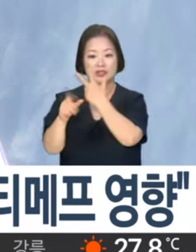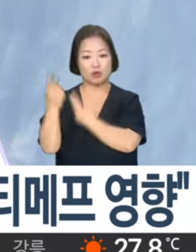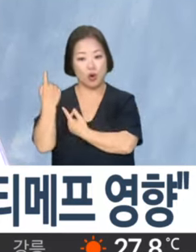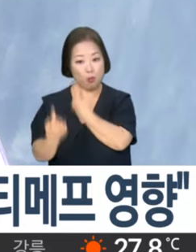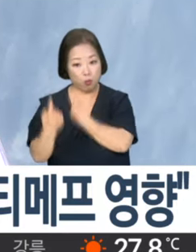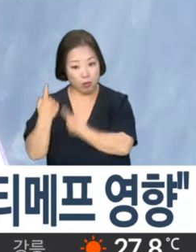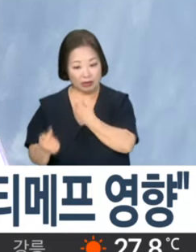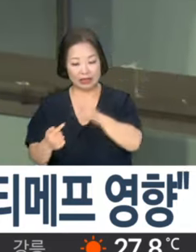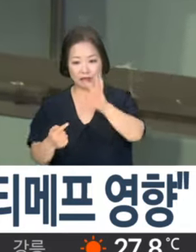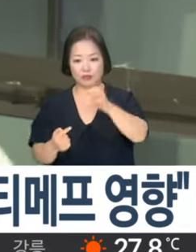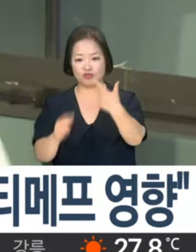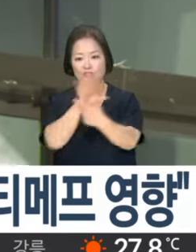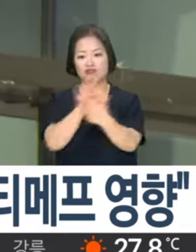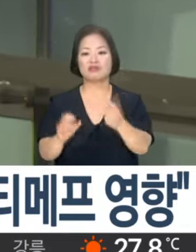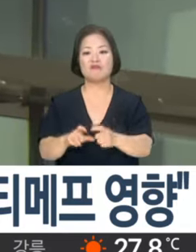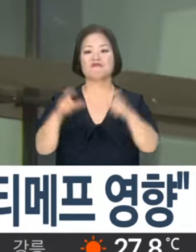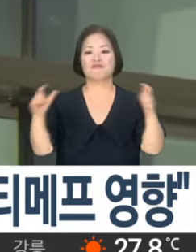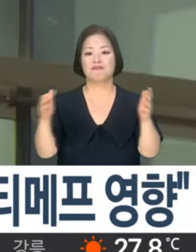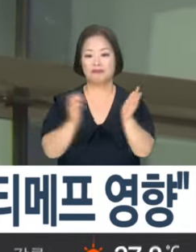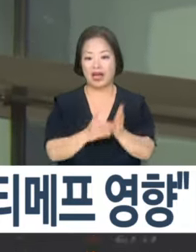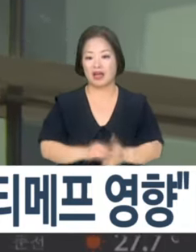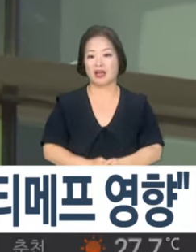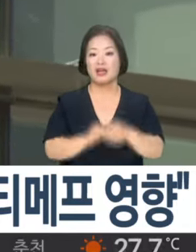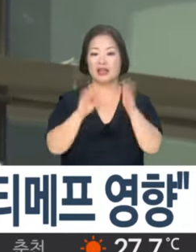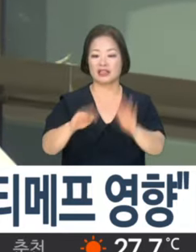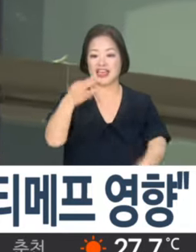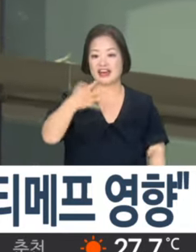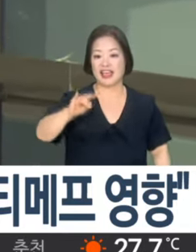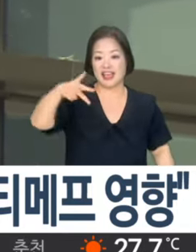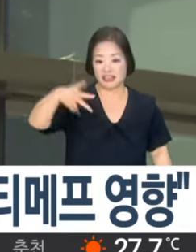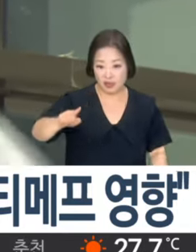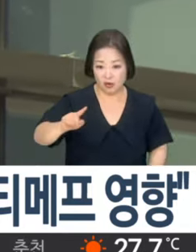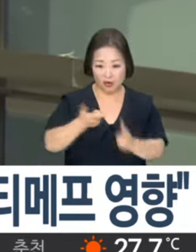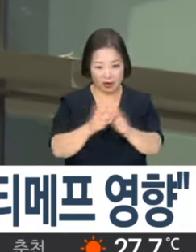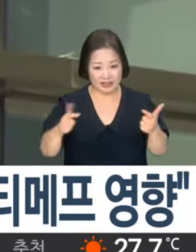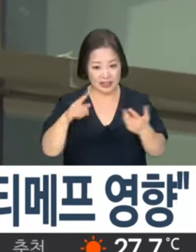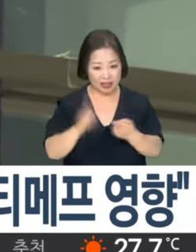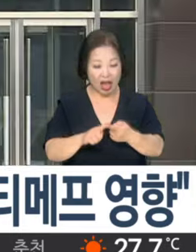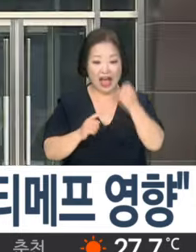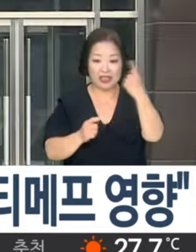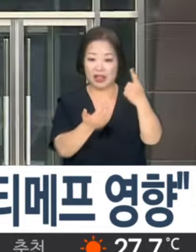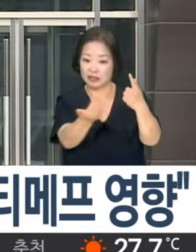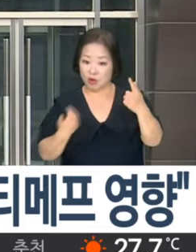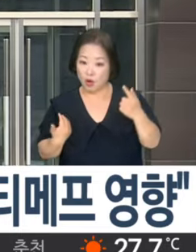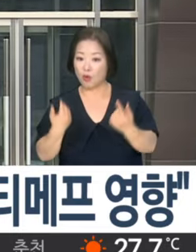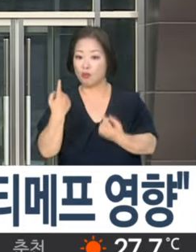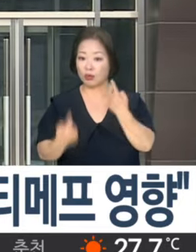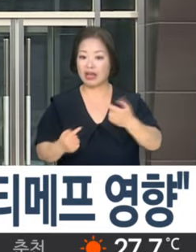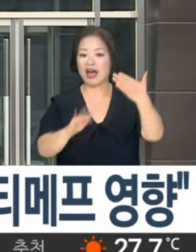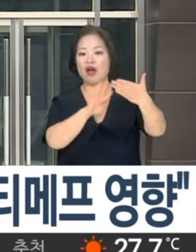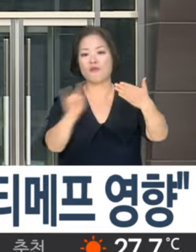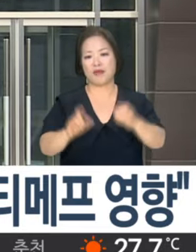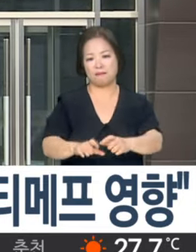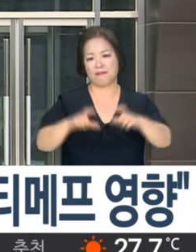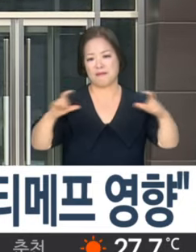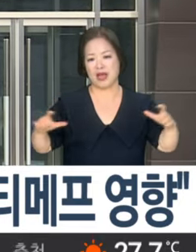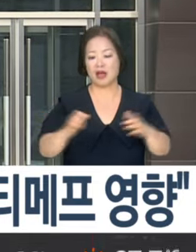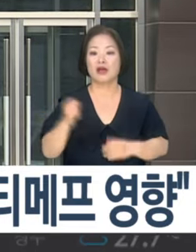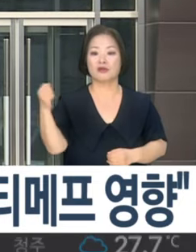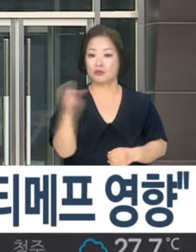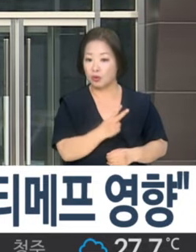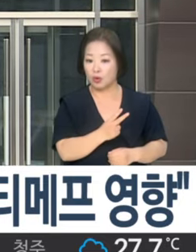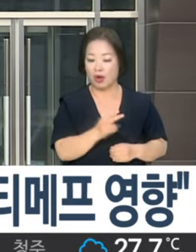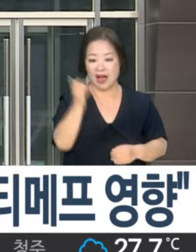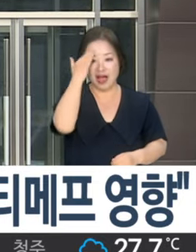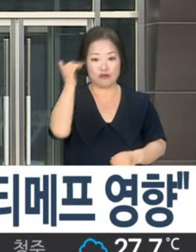36% 증가했다고 설명했습니다 레저 시설 이용 관련 상담은 한 달 전보다 아홉 배 가까이 들었고 같은